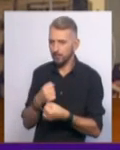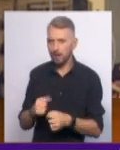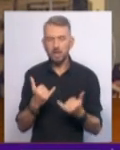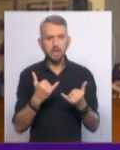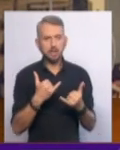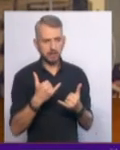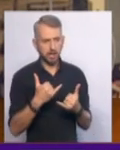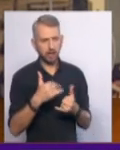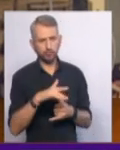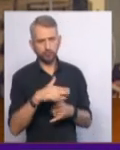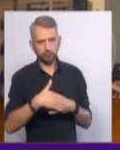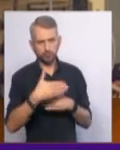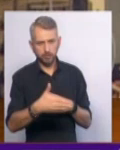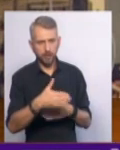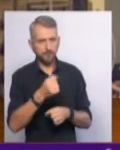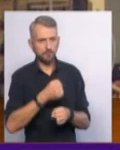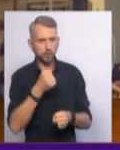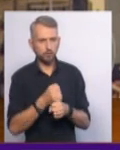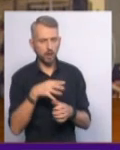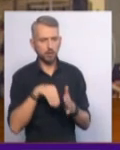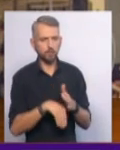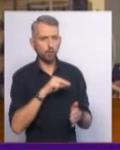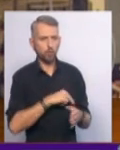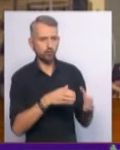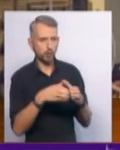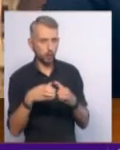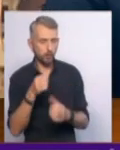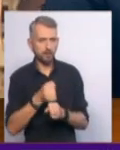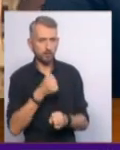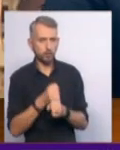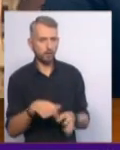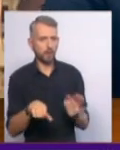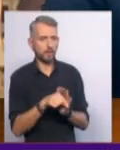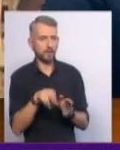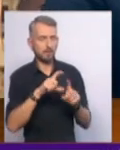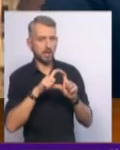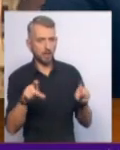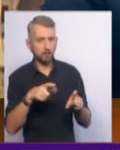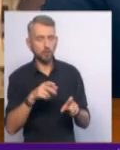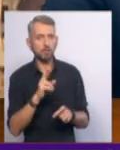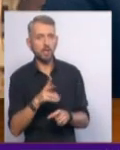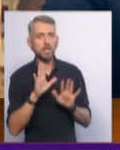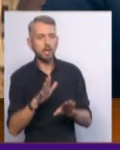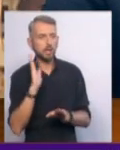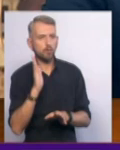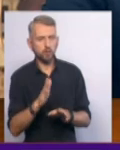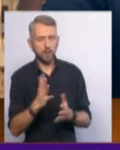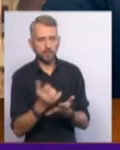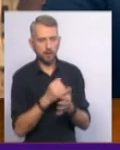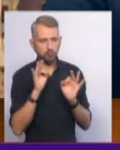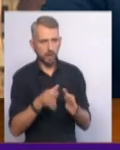стадії відпрацювання в робочих групах, відпрацювання з департаментом. Як тільки буде знайдено правильний вихід,